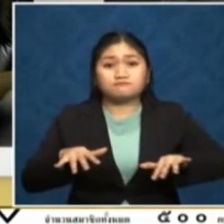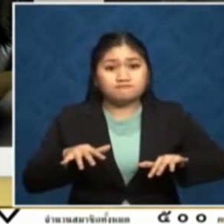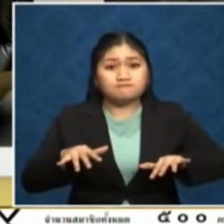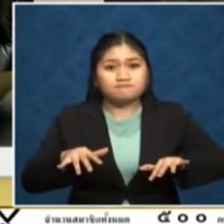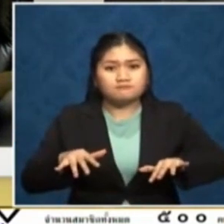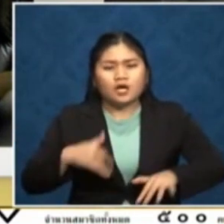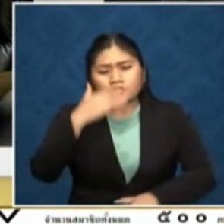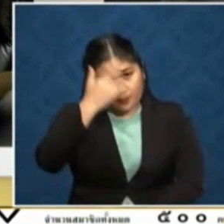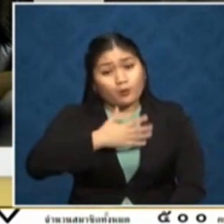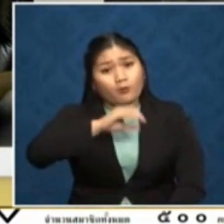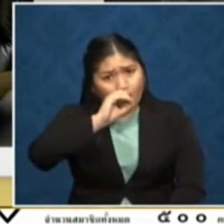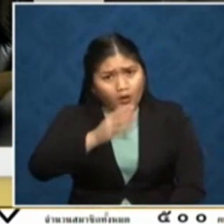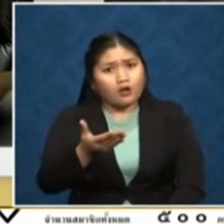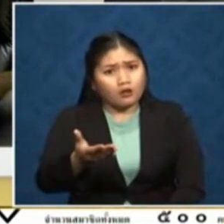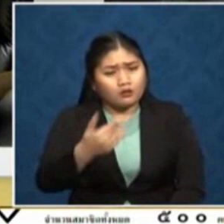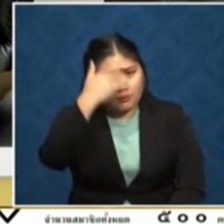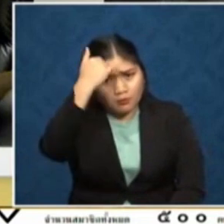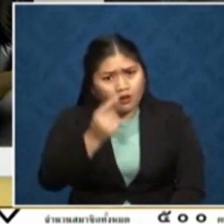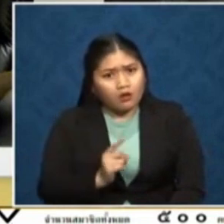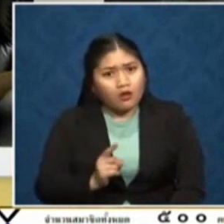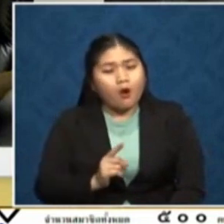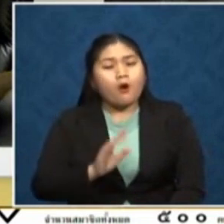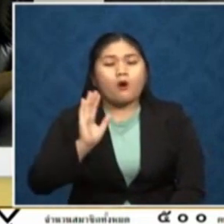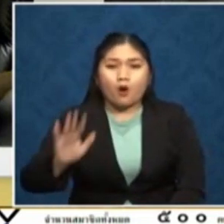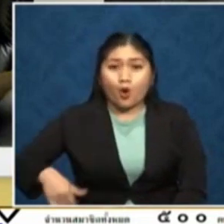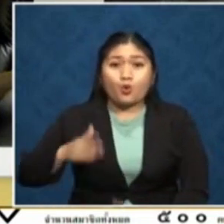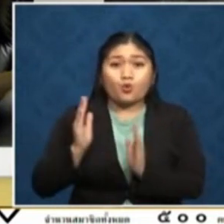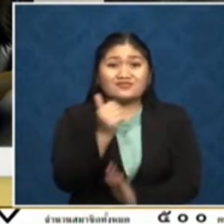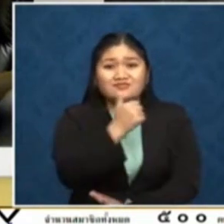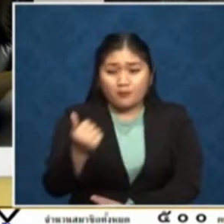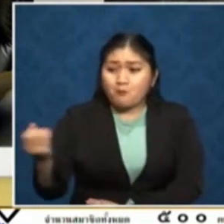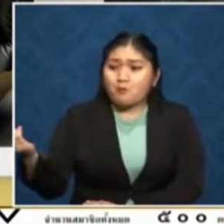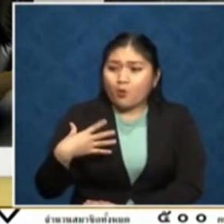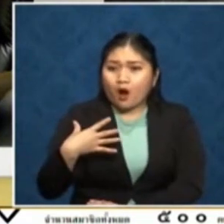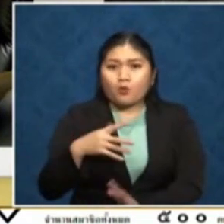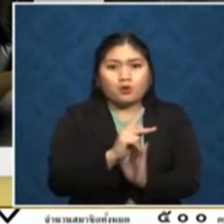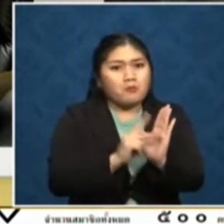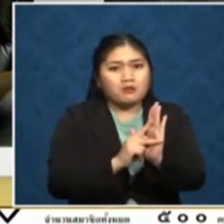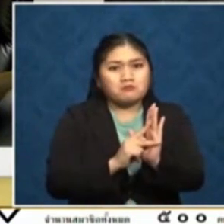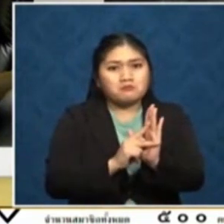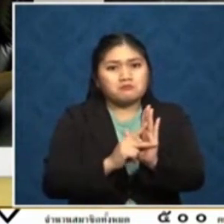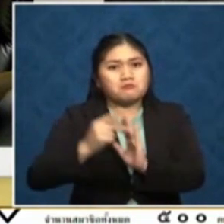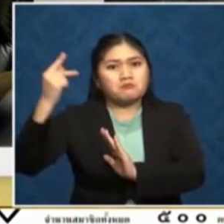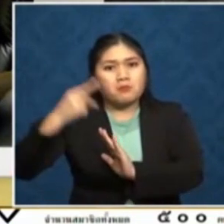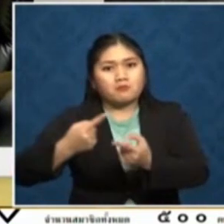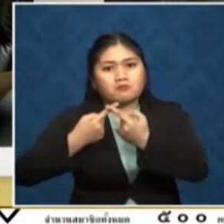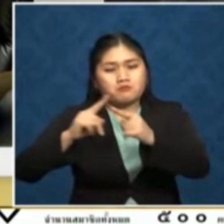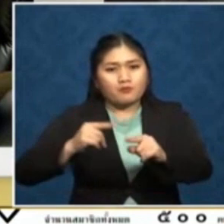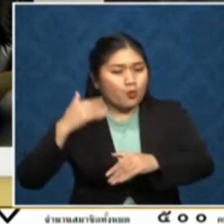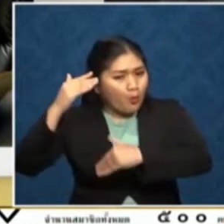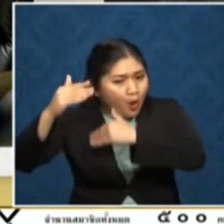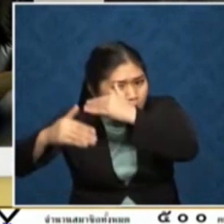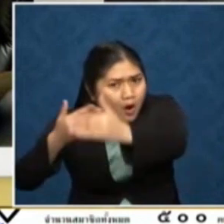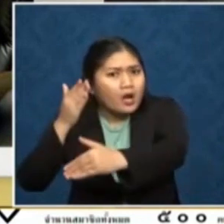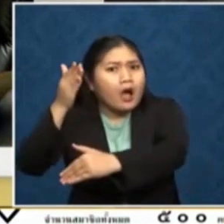ปกติเลยนะครับเดินมาทำงานปกติร่วมอภิปรายปกติในกฎหมายที่ปกติทำไมผมถึง